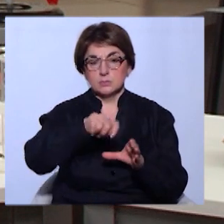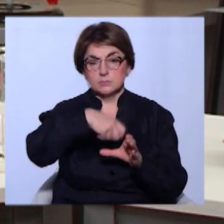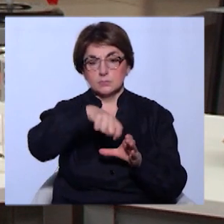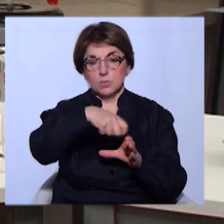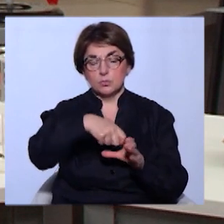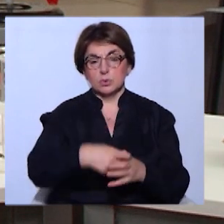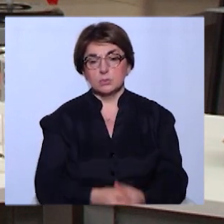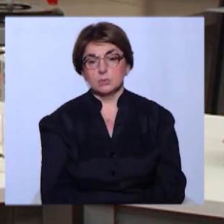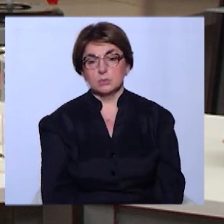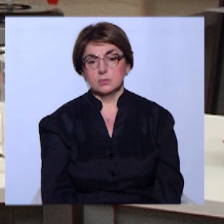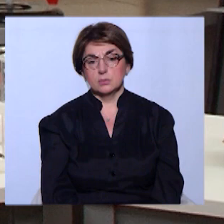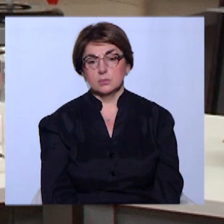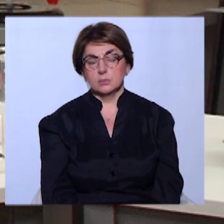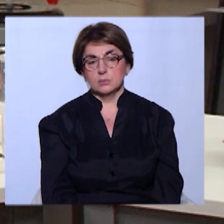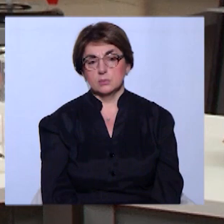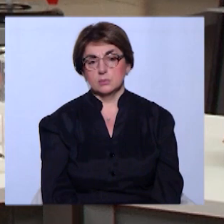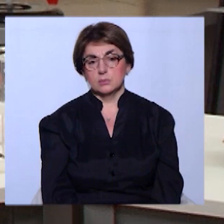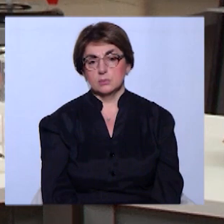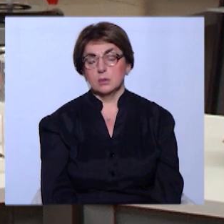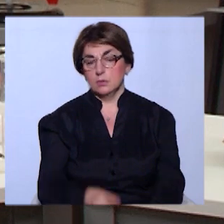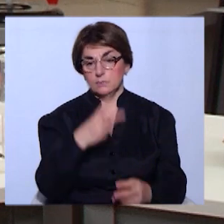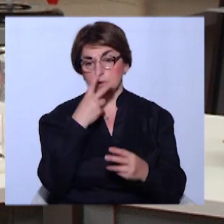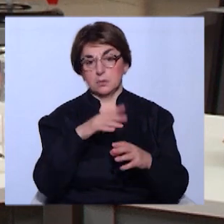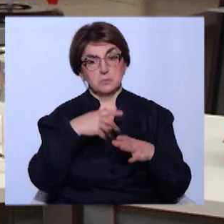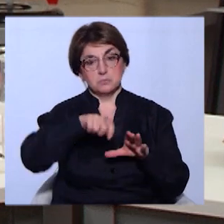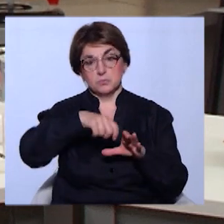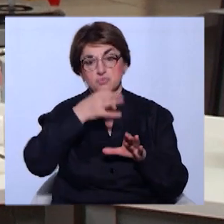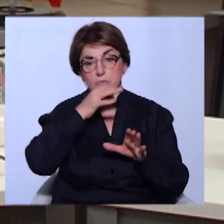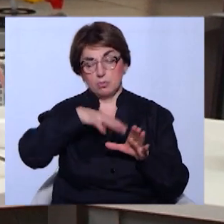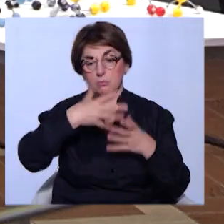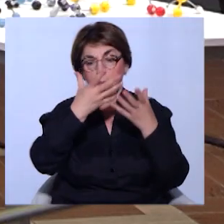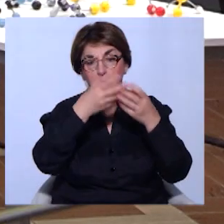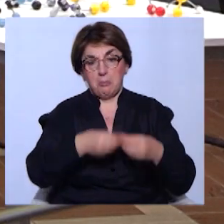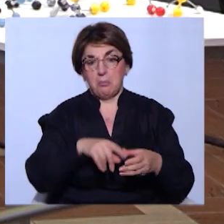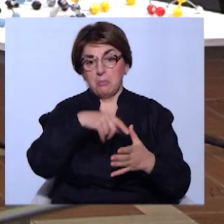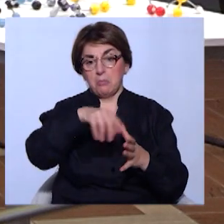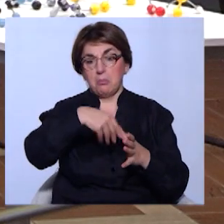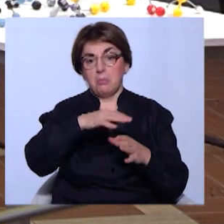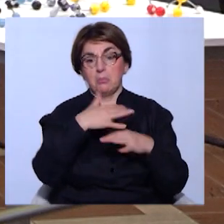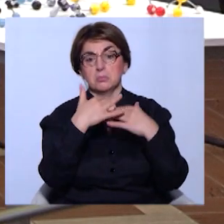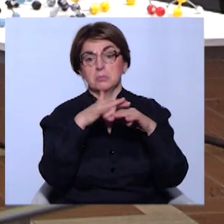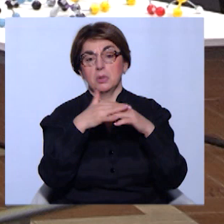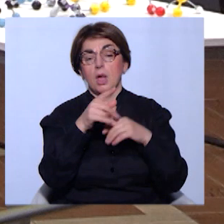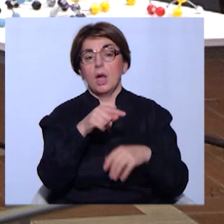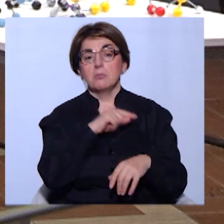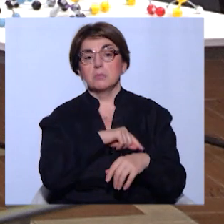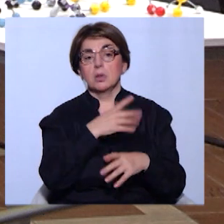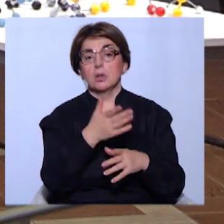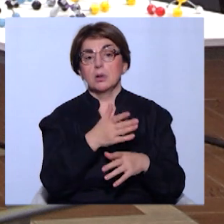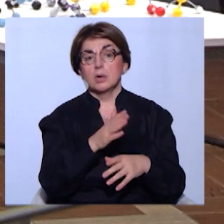ასევე გოგირდი არსებობს ალოტროპიული, სამი ალოტროპიული სახესხვაობის სახით. ეს არის